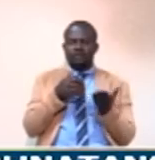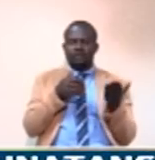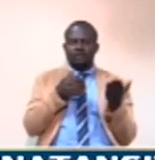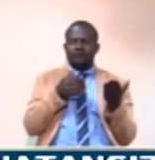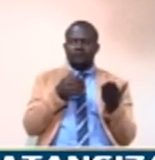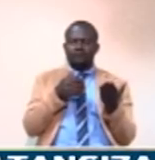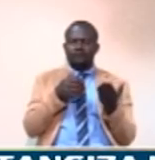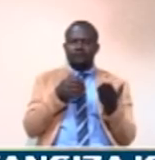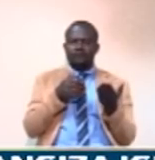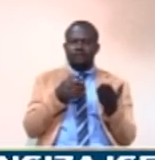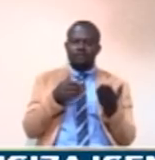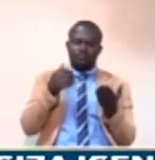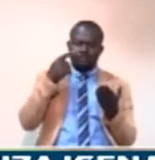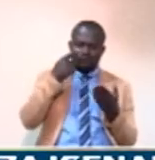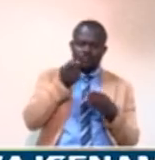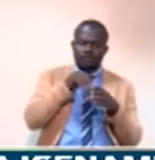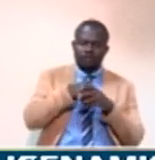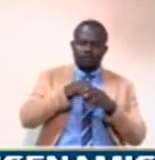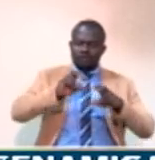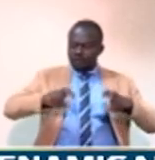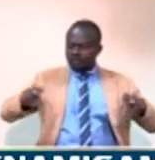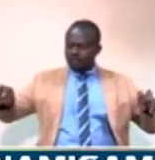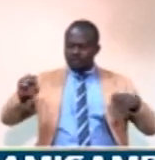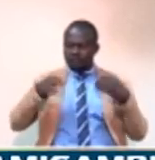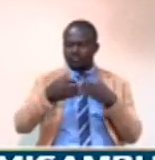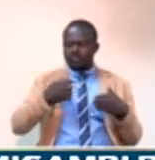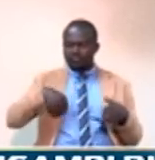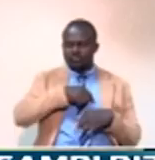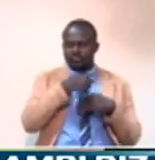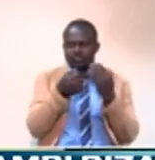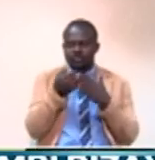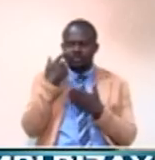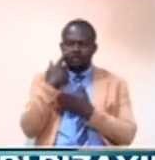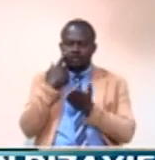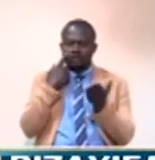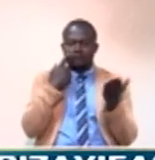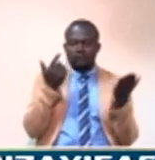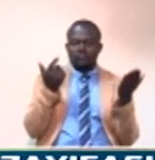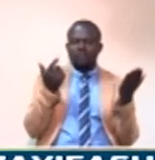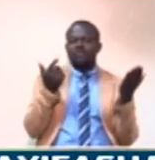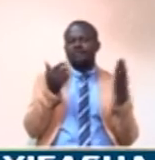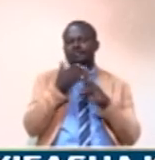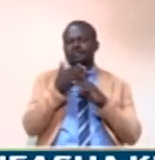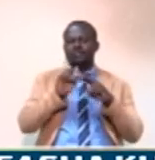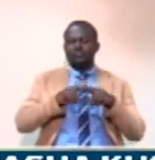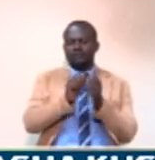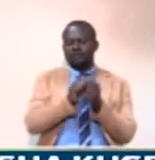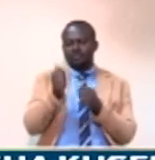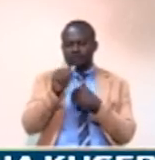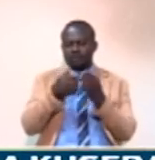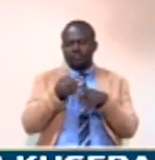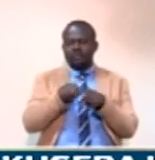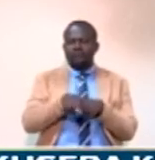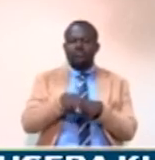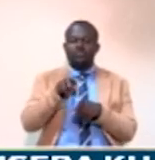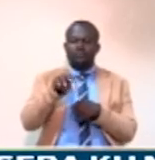babwira uburyo bagomba gutera intebe hagati imeza n'indi, nako ni metero ebyiri n'igice hagati y'intebe n'indi ni metero imwe n'igice nk'uko amabwiriza